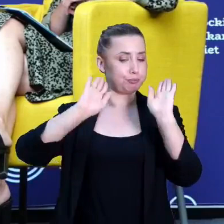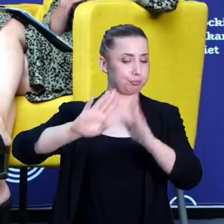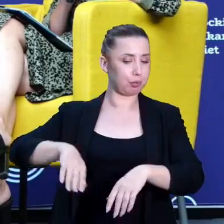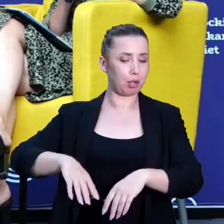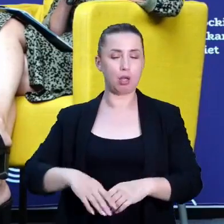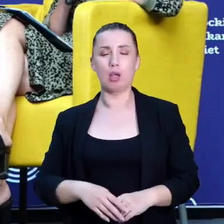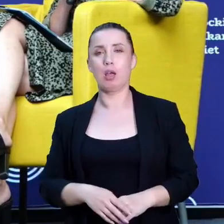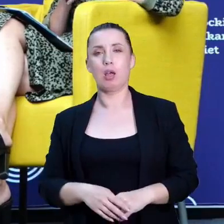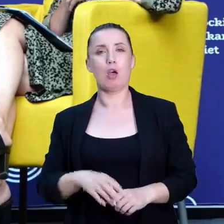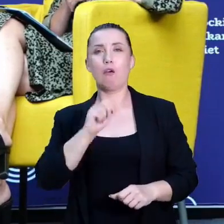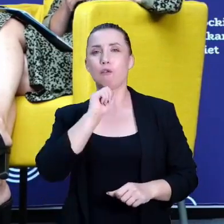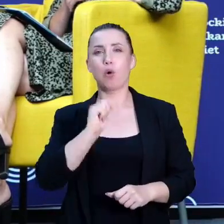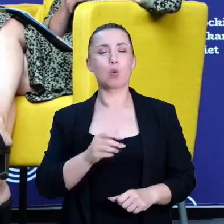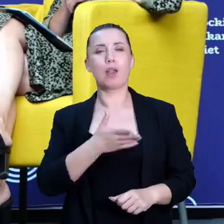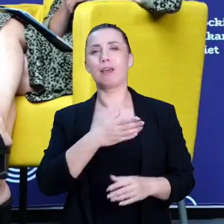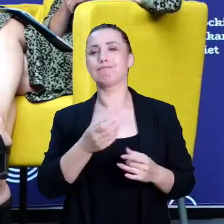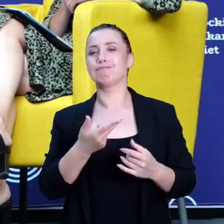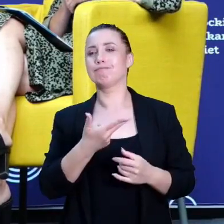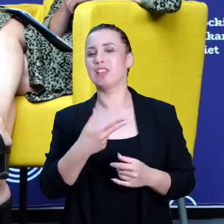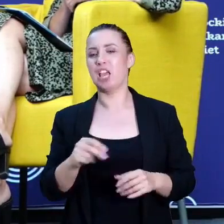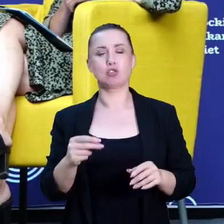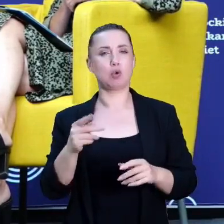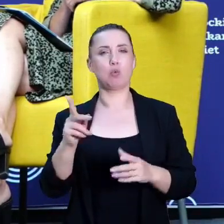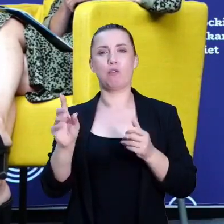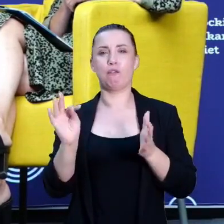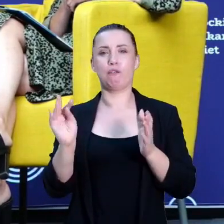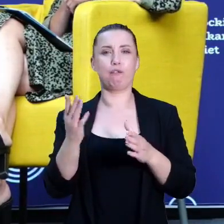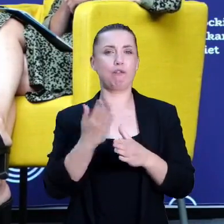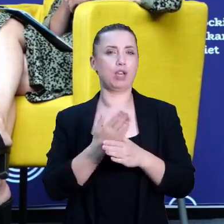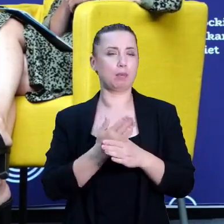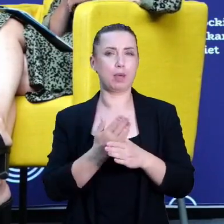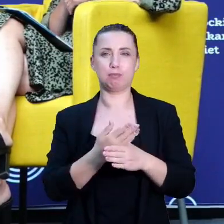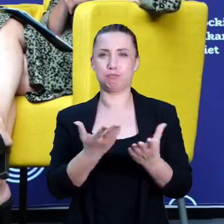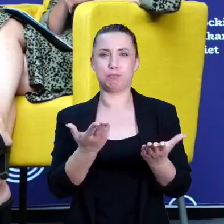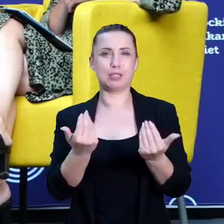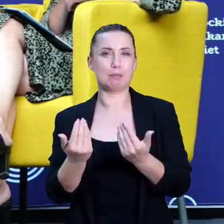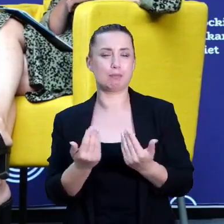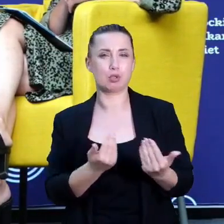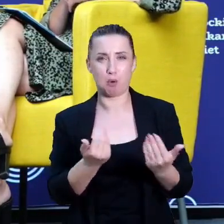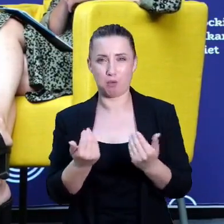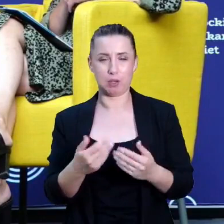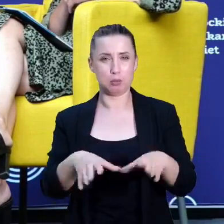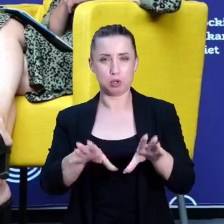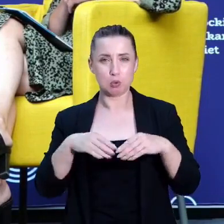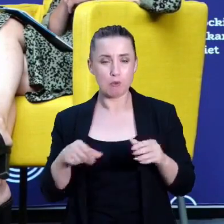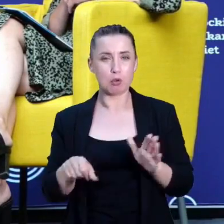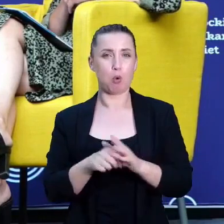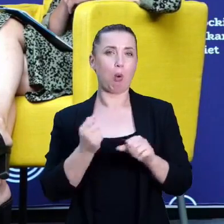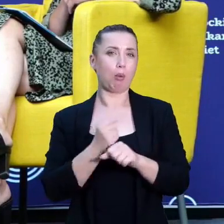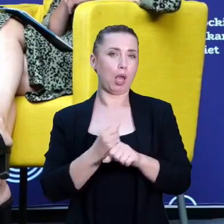przez pracodawców. Nikt nie chce wykorzystać ich i wiedzy, i doświadczenia. I niestety